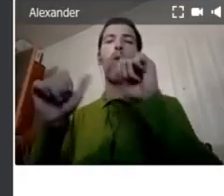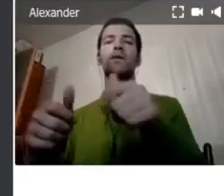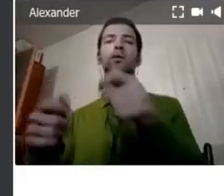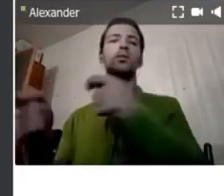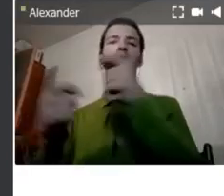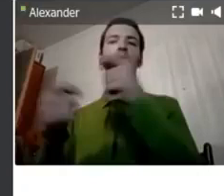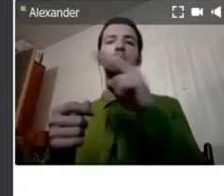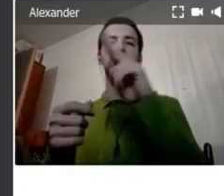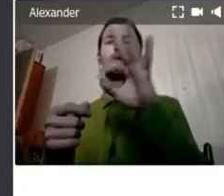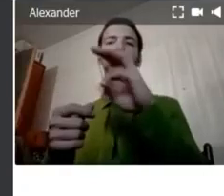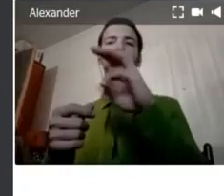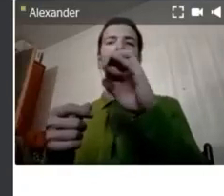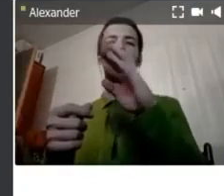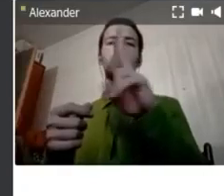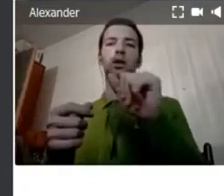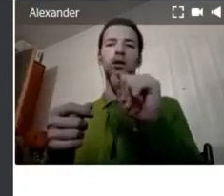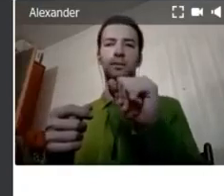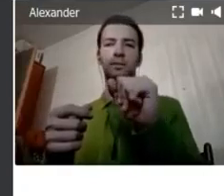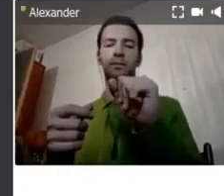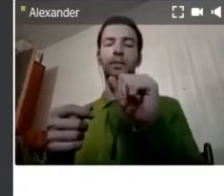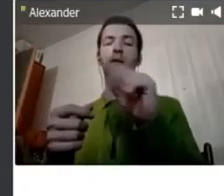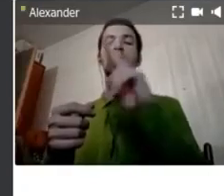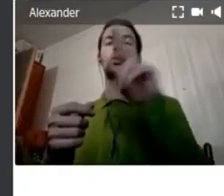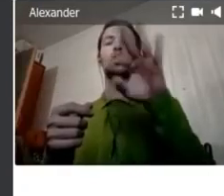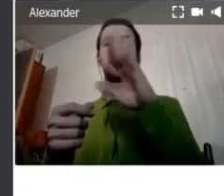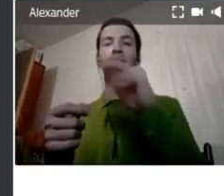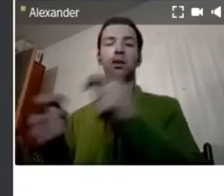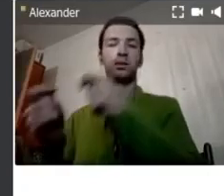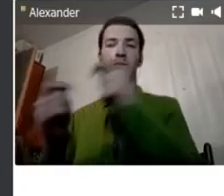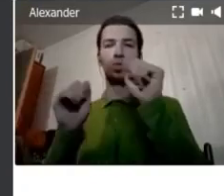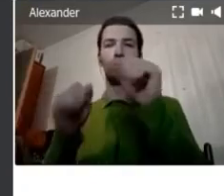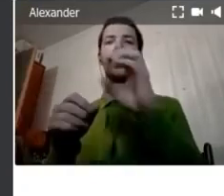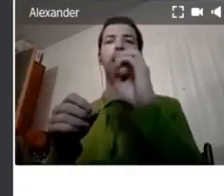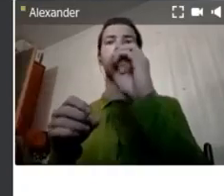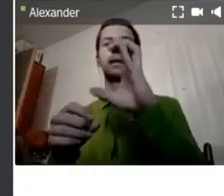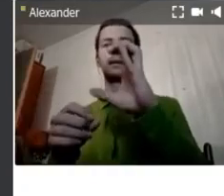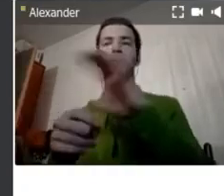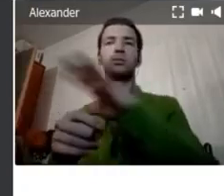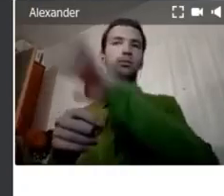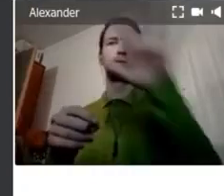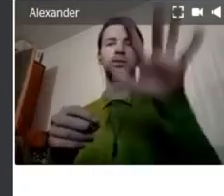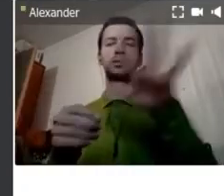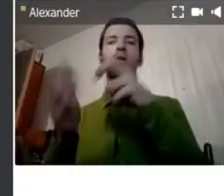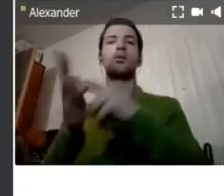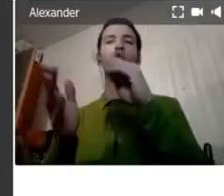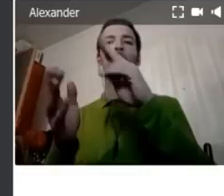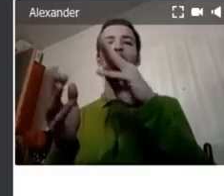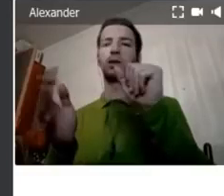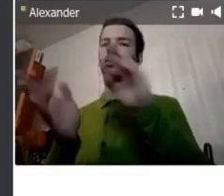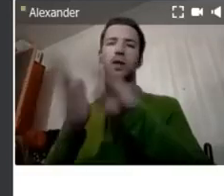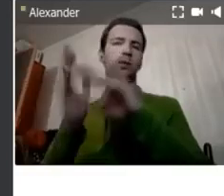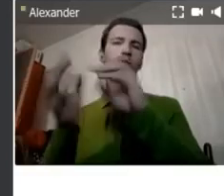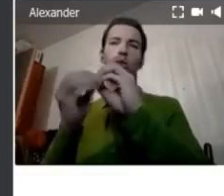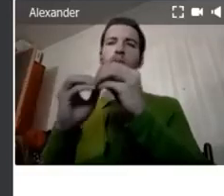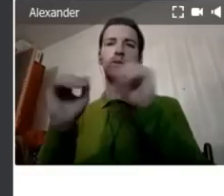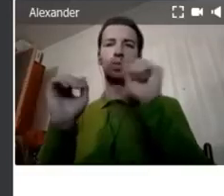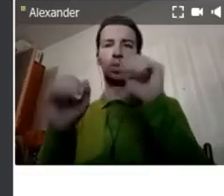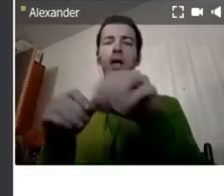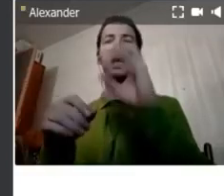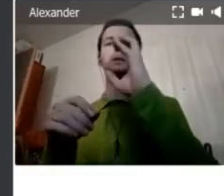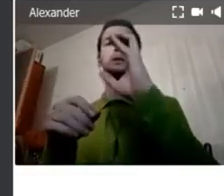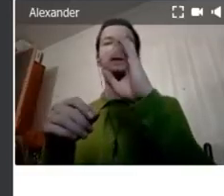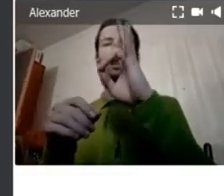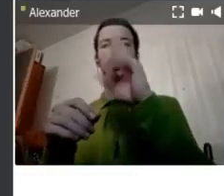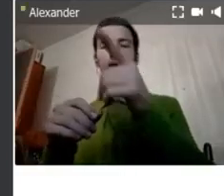законом, например, если мы берем Россию, о запрете пересылки почты драгоценных металлов. Но это не